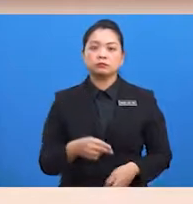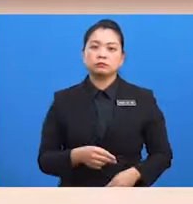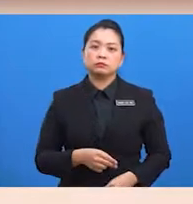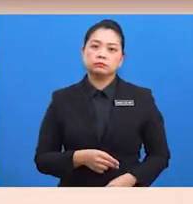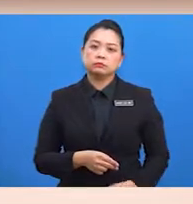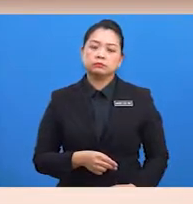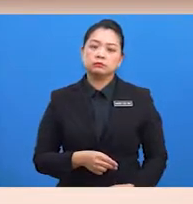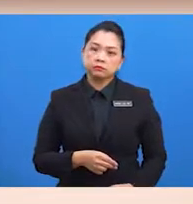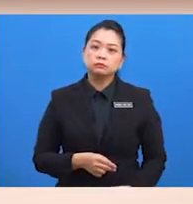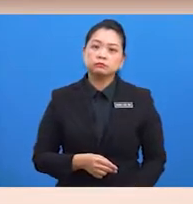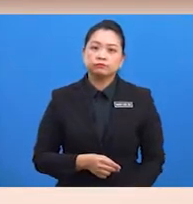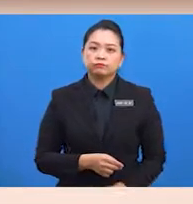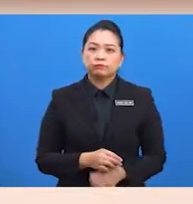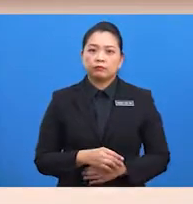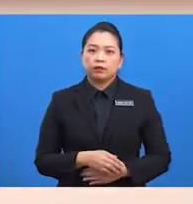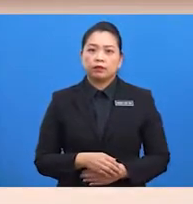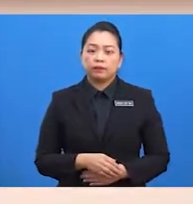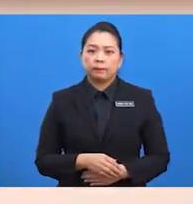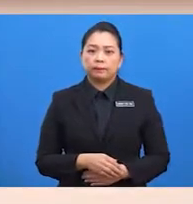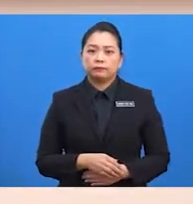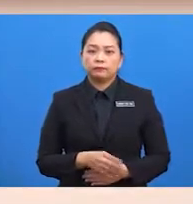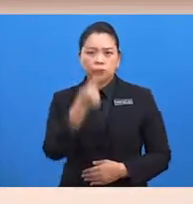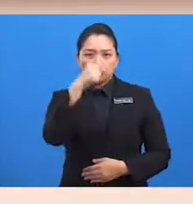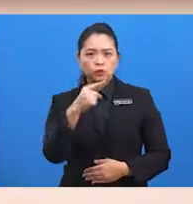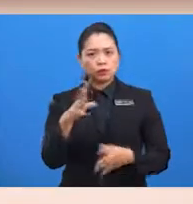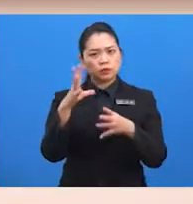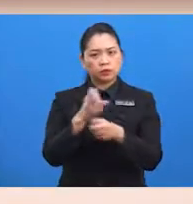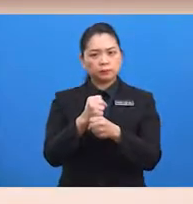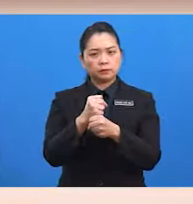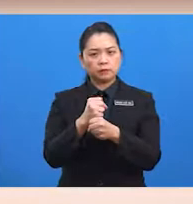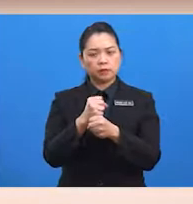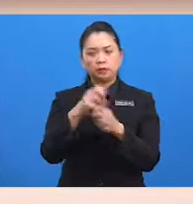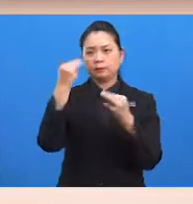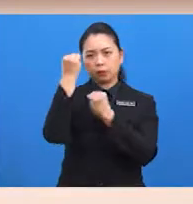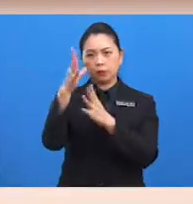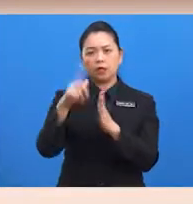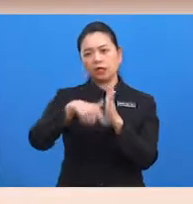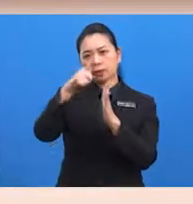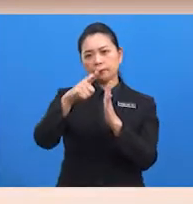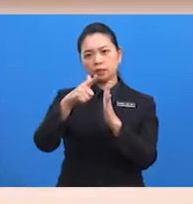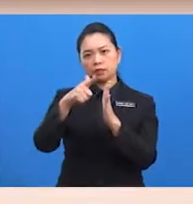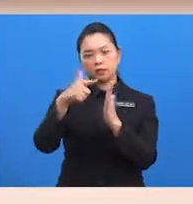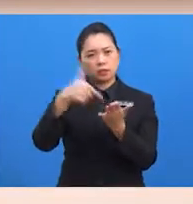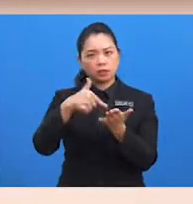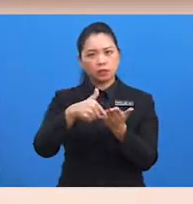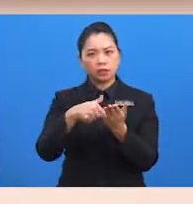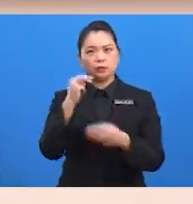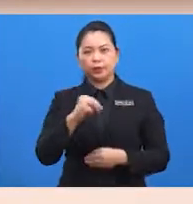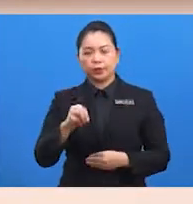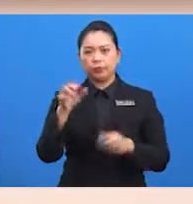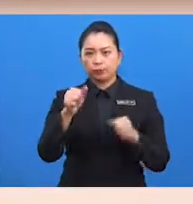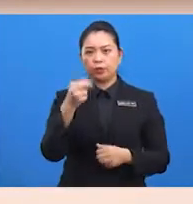Rusia paling terjejas truk Hai untuk mendapatkan manfaat bila George oleh murid boleh